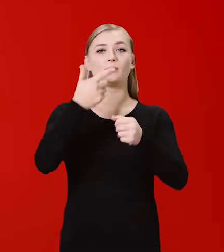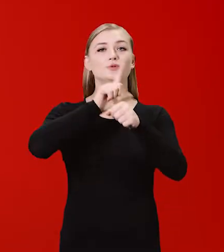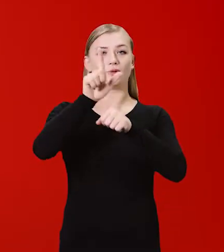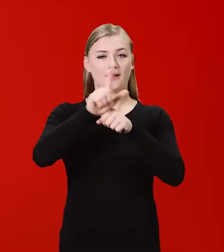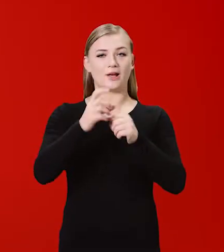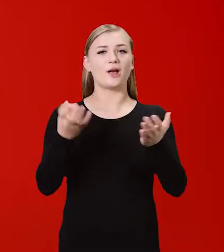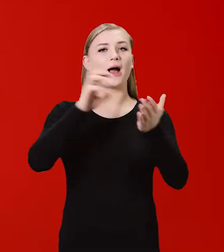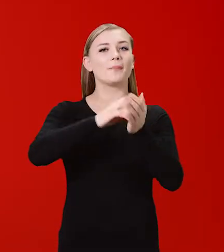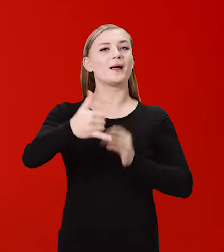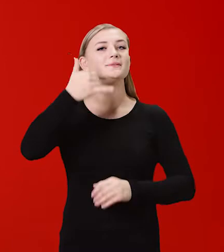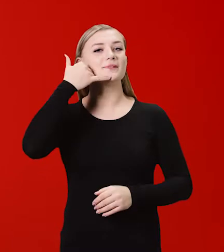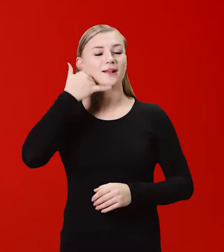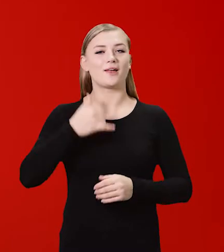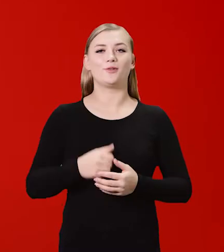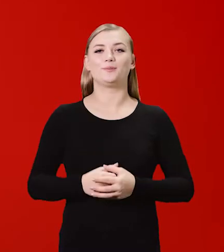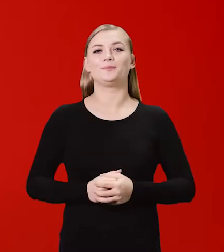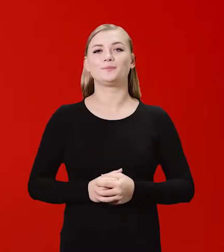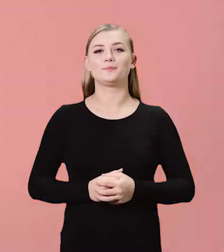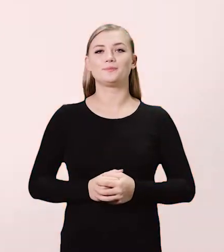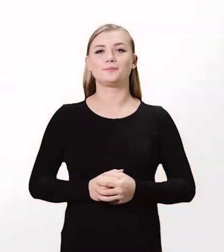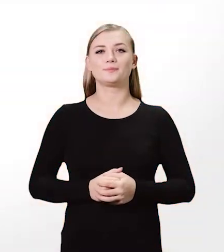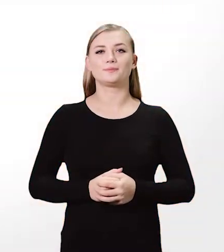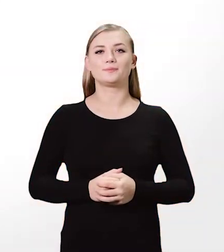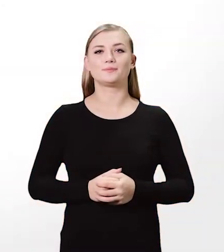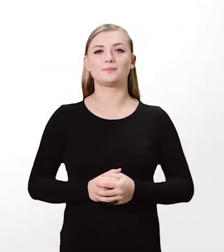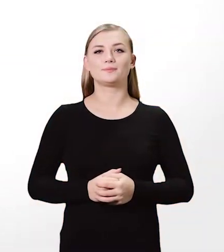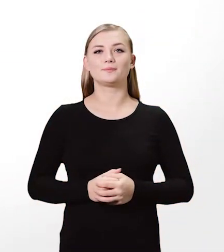Aplikacja mobilna Alarm 112.